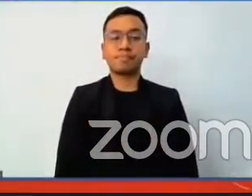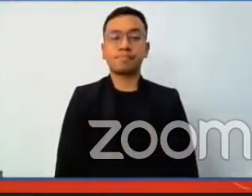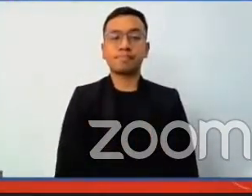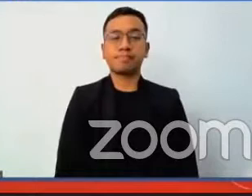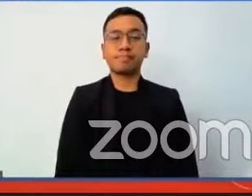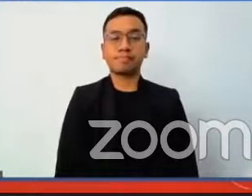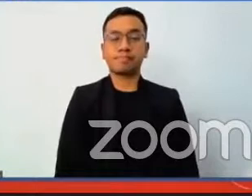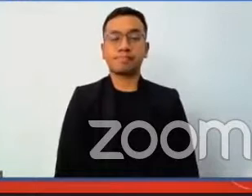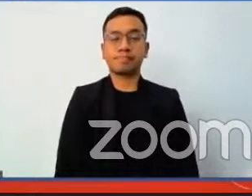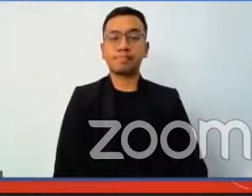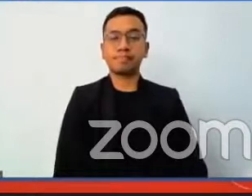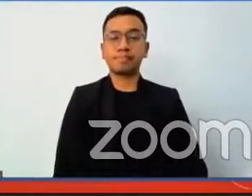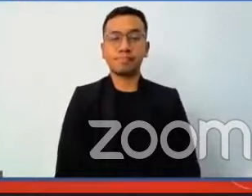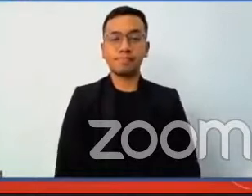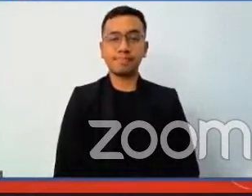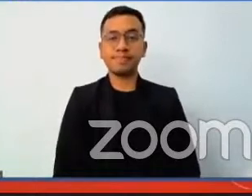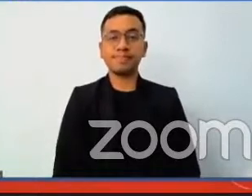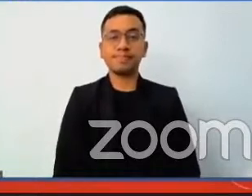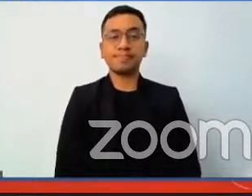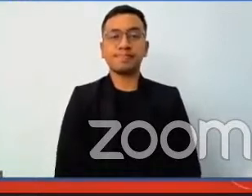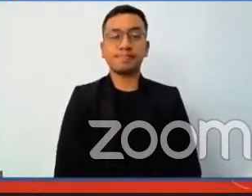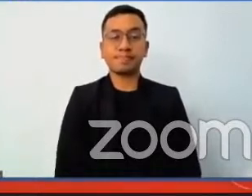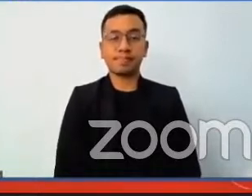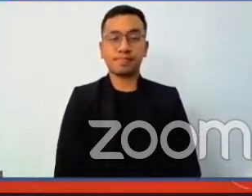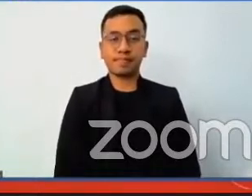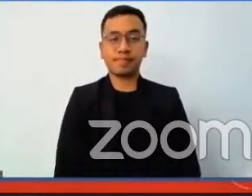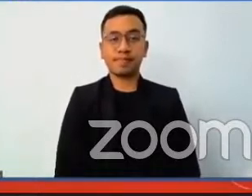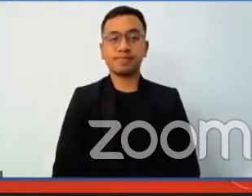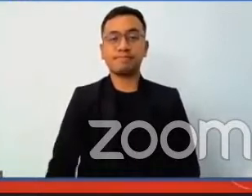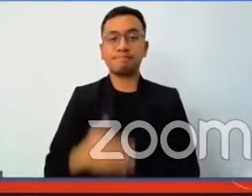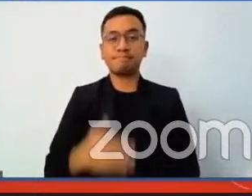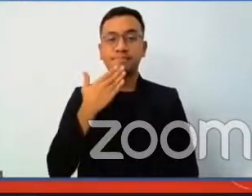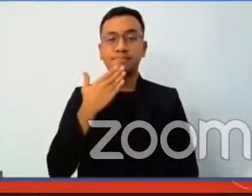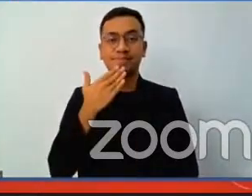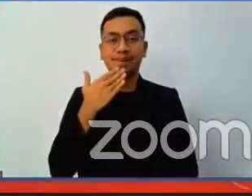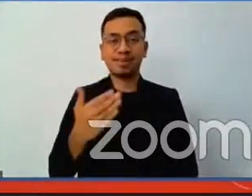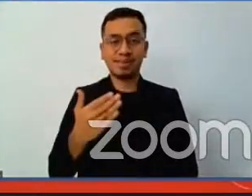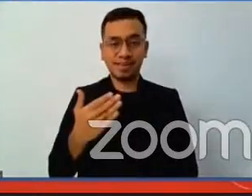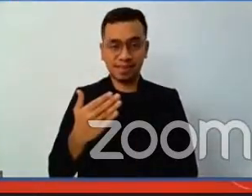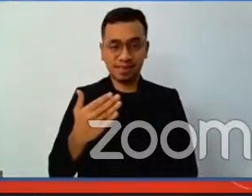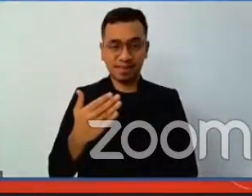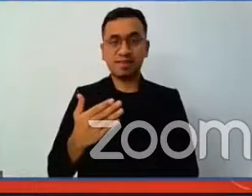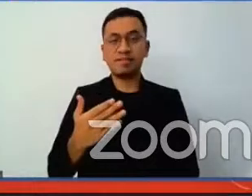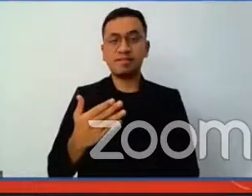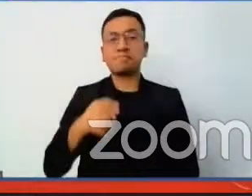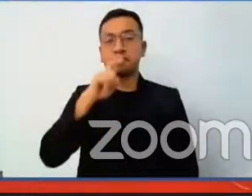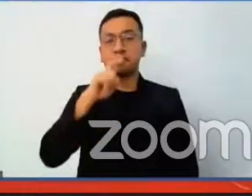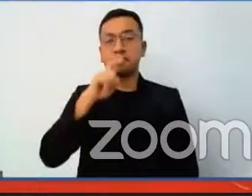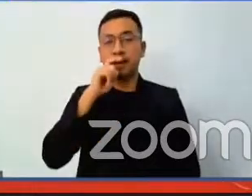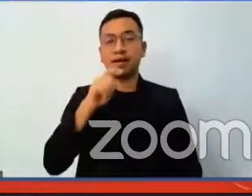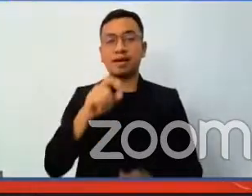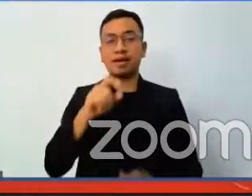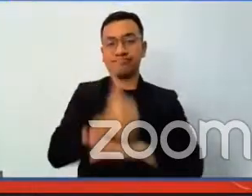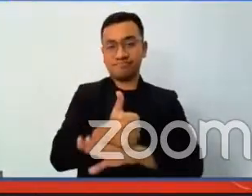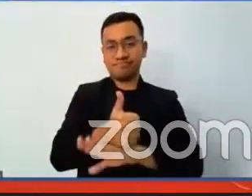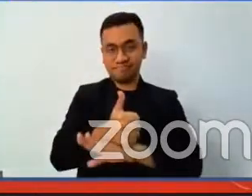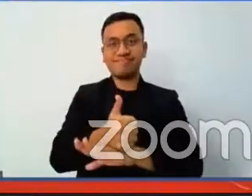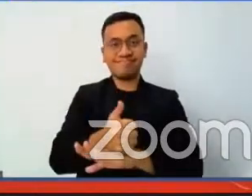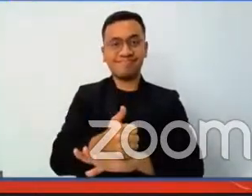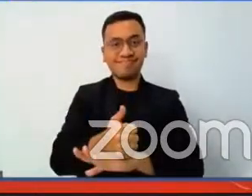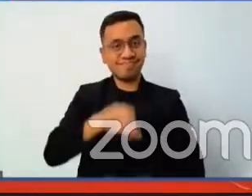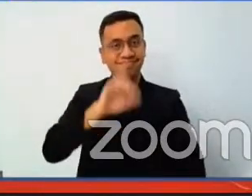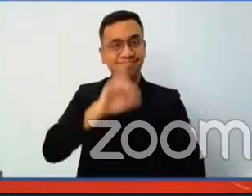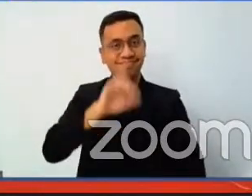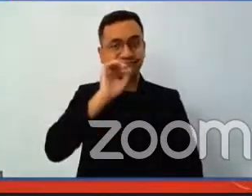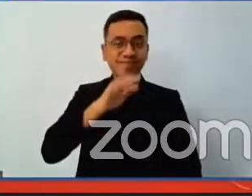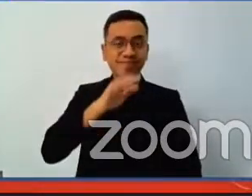Waalaikumsalam warahmatullahi wabarakatuh. Terima kasih kepada Pak Dirjen yang telah menyampaikan